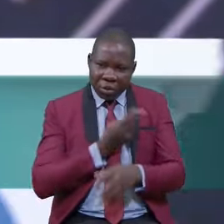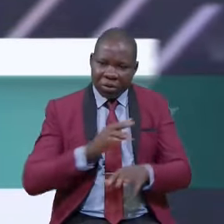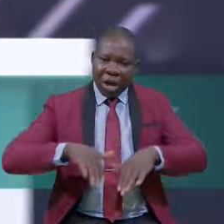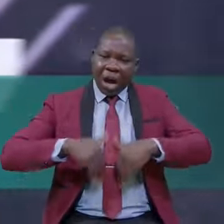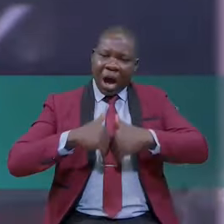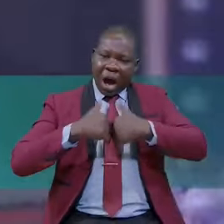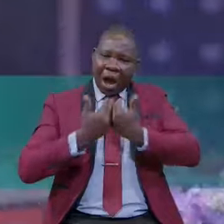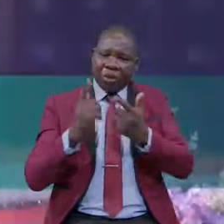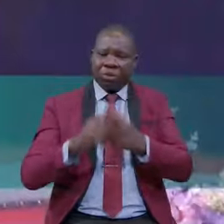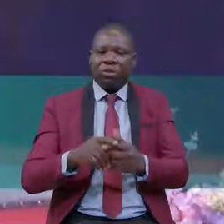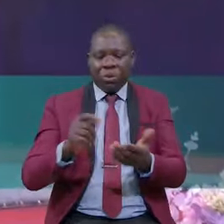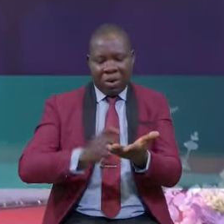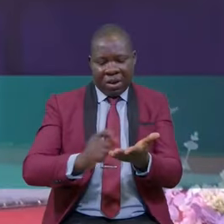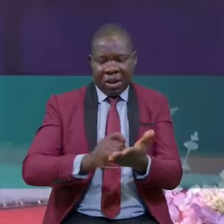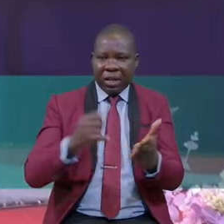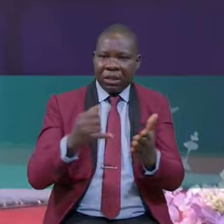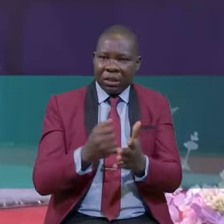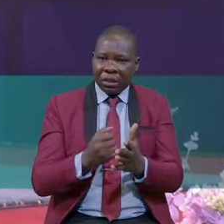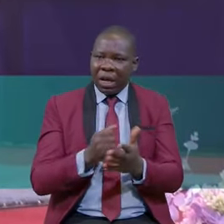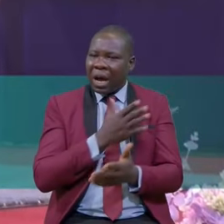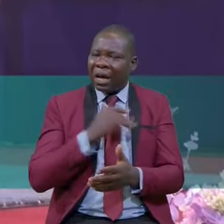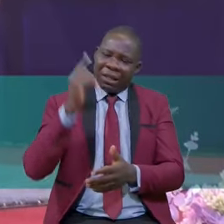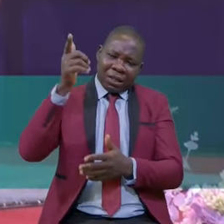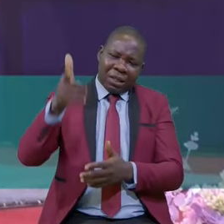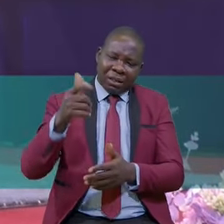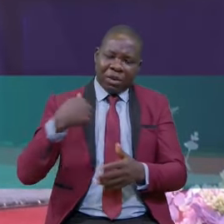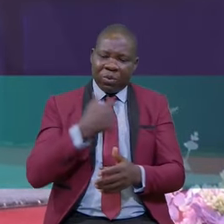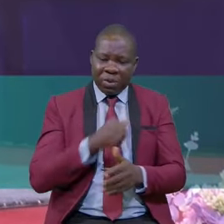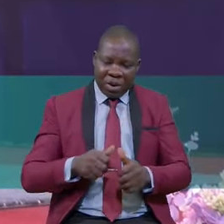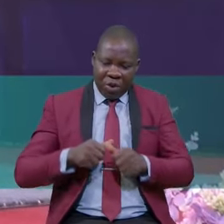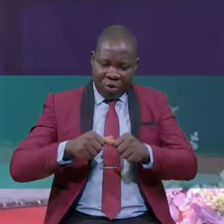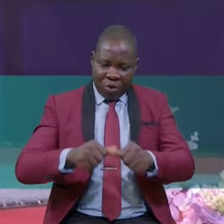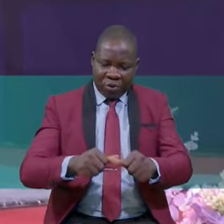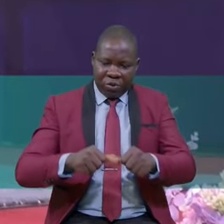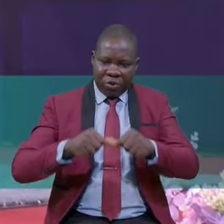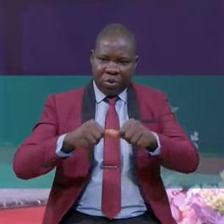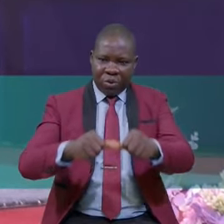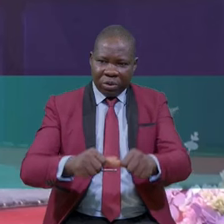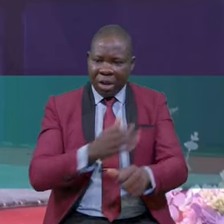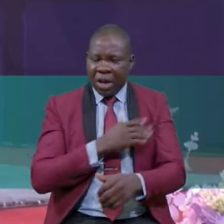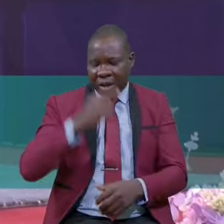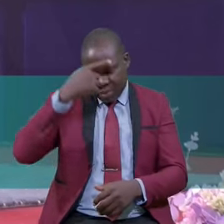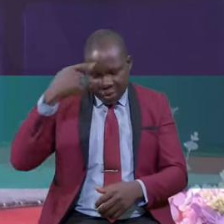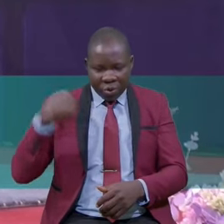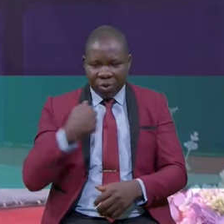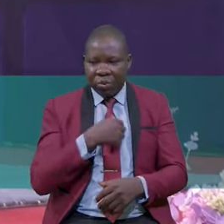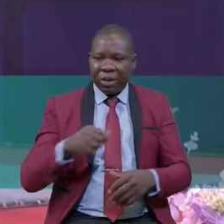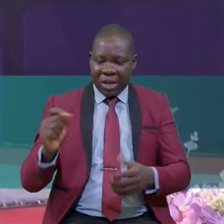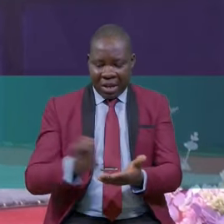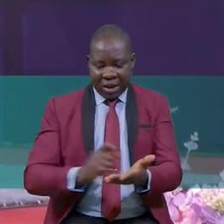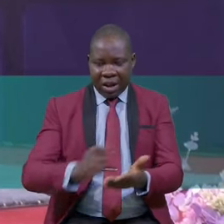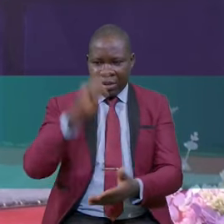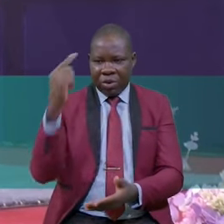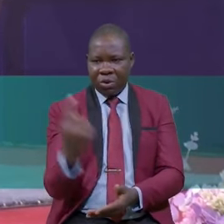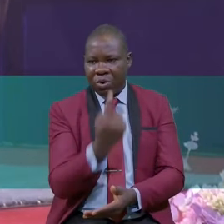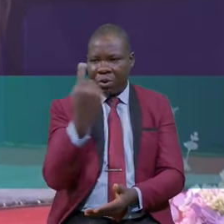on a continué, et finalement, parce que nous avons continué à écrire fréquemment, c'est pourquoi nous avons